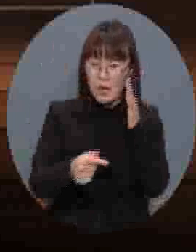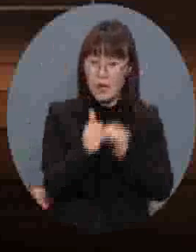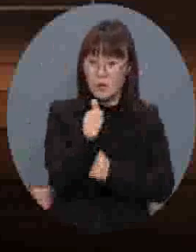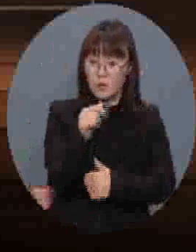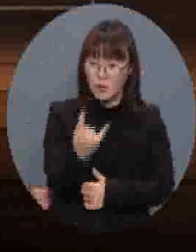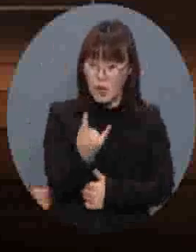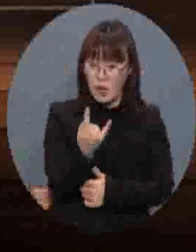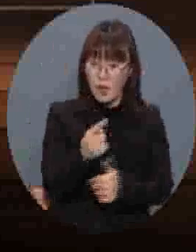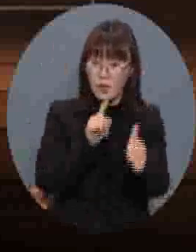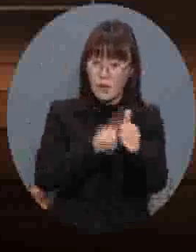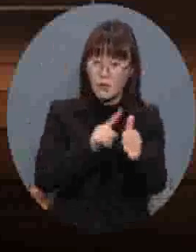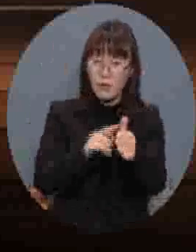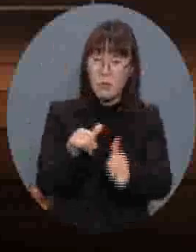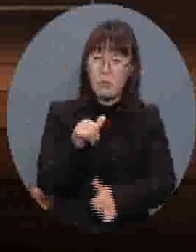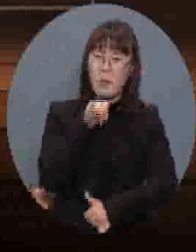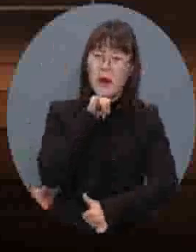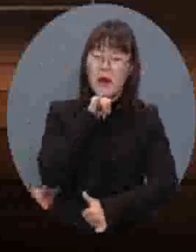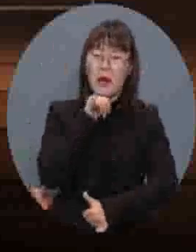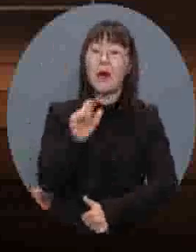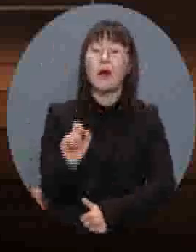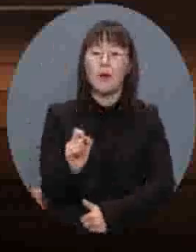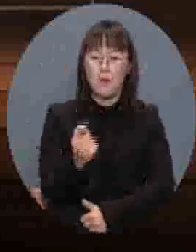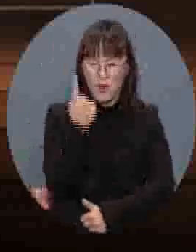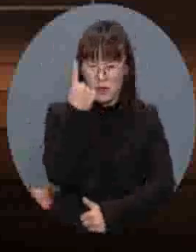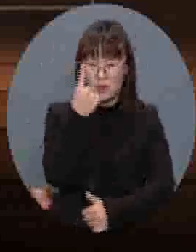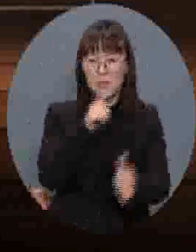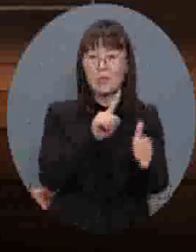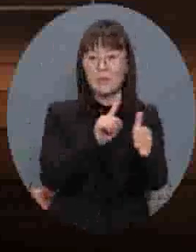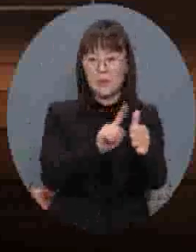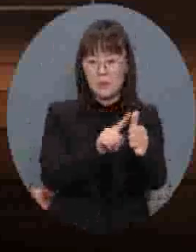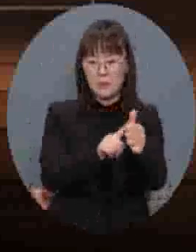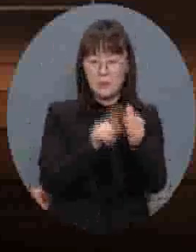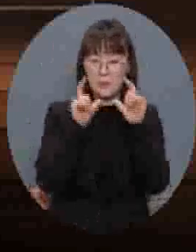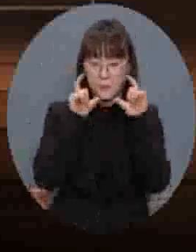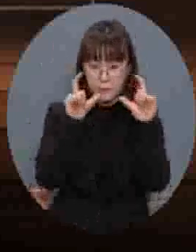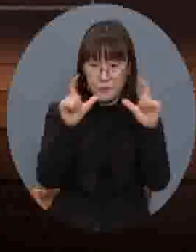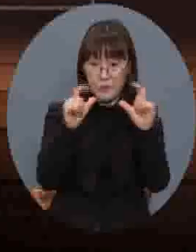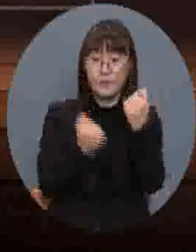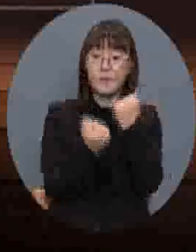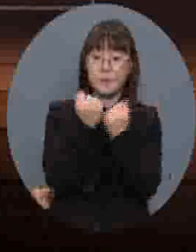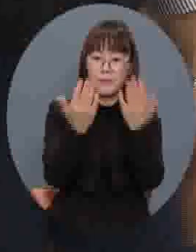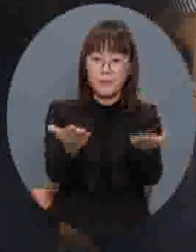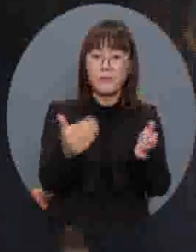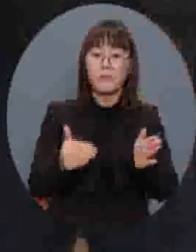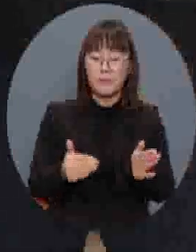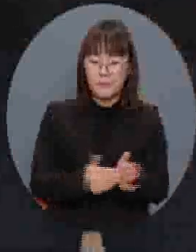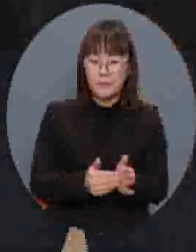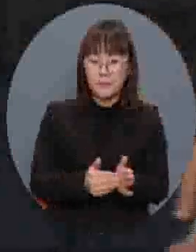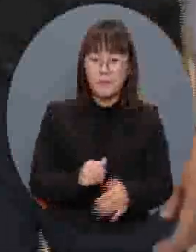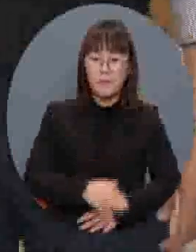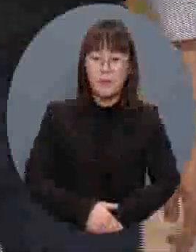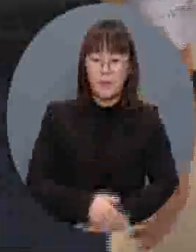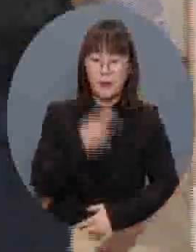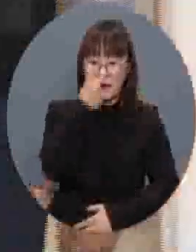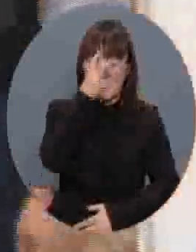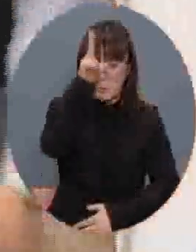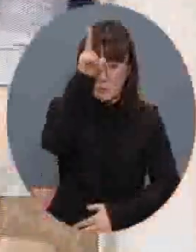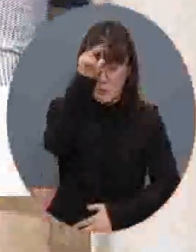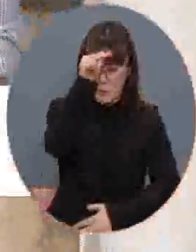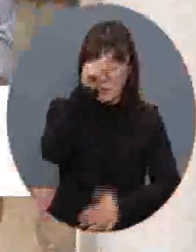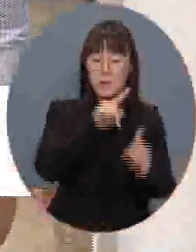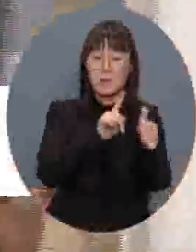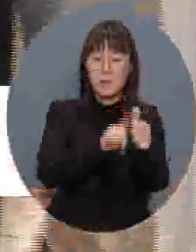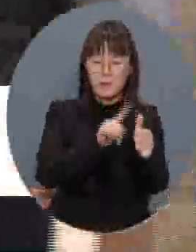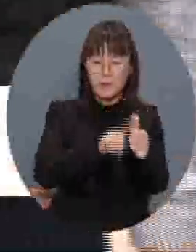선수를 극단적 선택에 이르게 한 원인을 제공했다고 판결 이유를 설명했습니다. 이에 앞서 검찰은 안 씨에